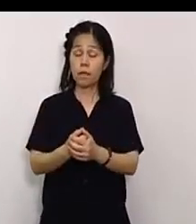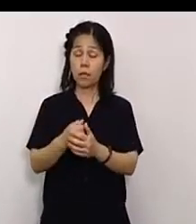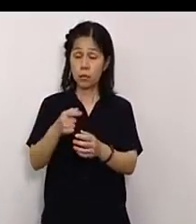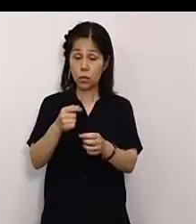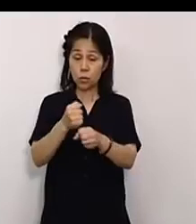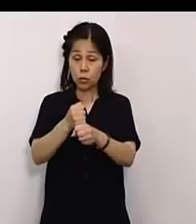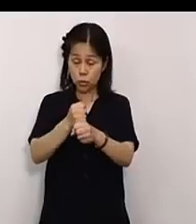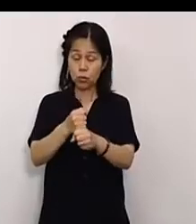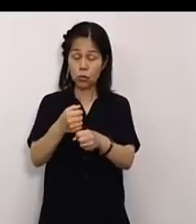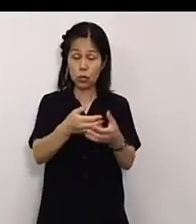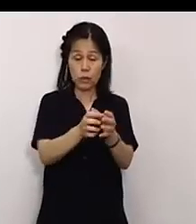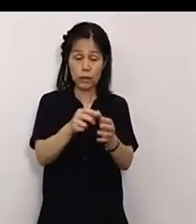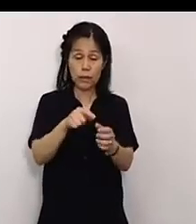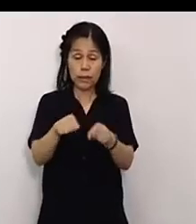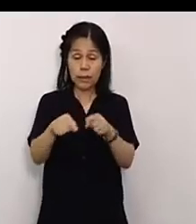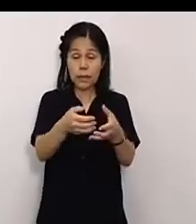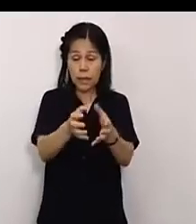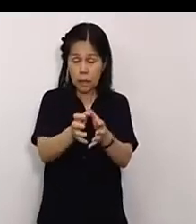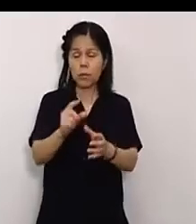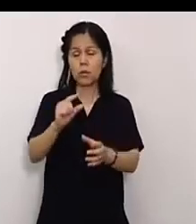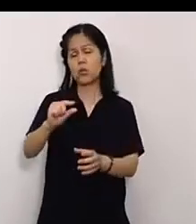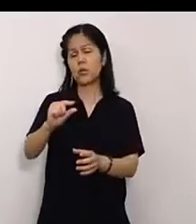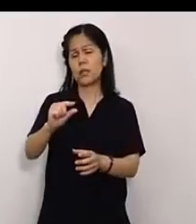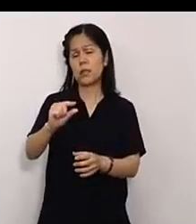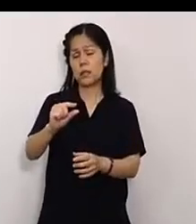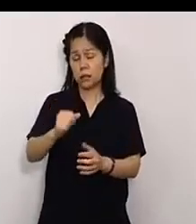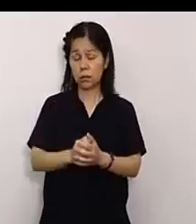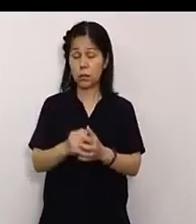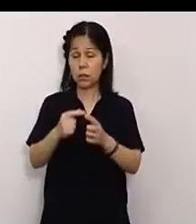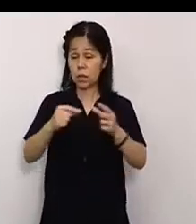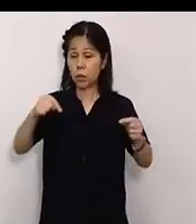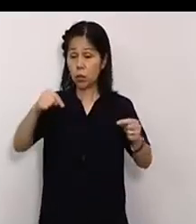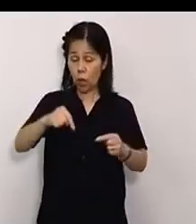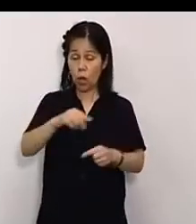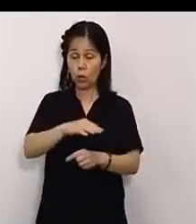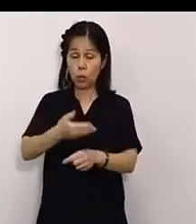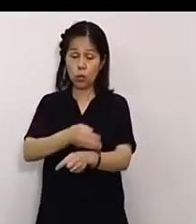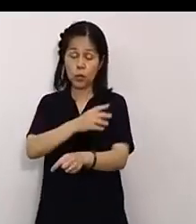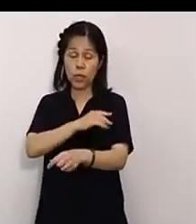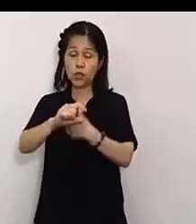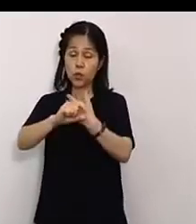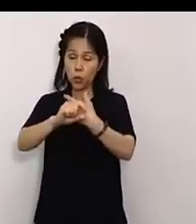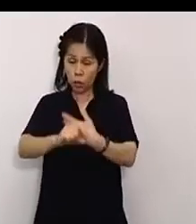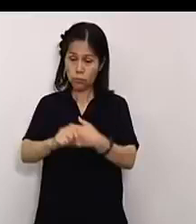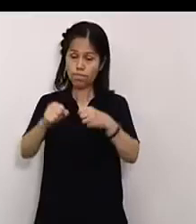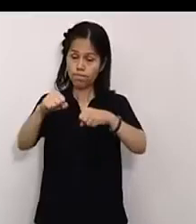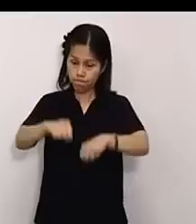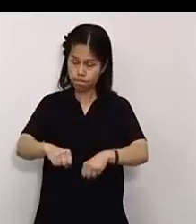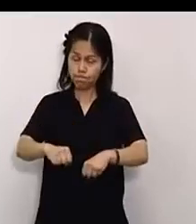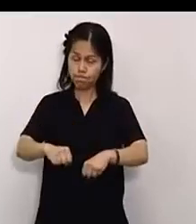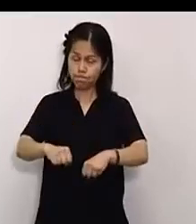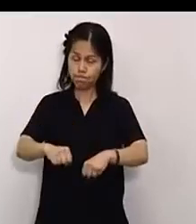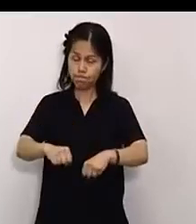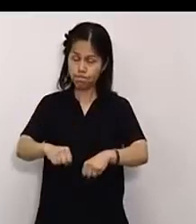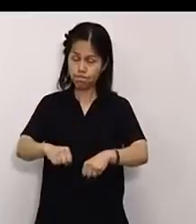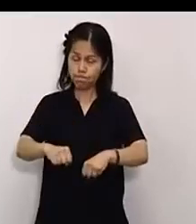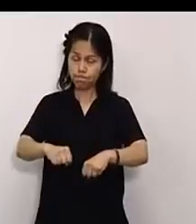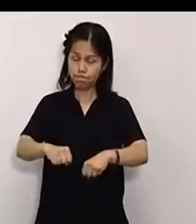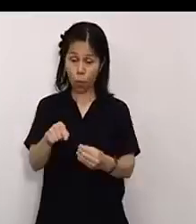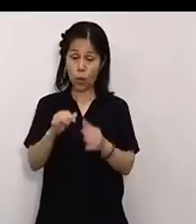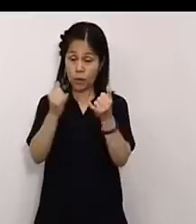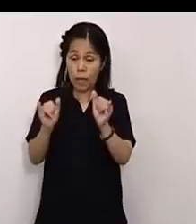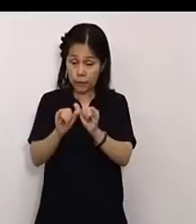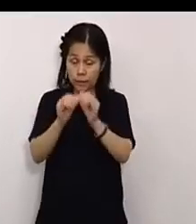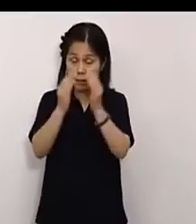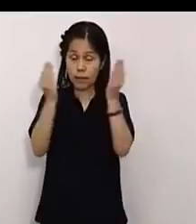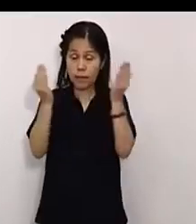常に少ないんですね。日本は子どもの権利条約は批准はしてますけど、そういうことを社会全体で取り